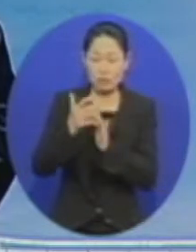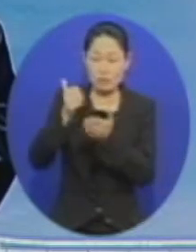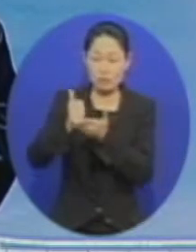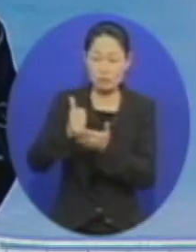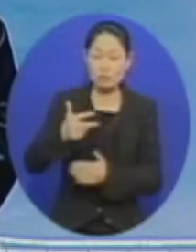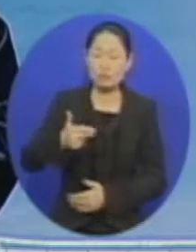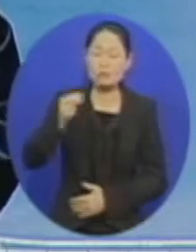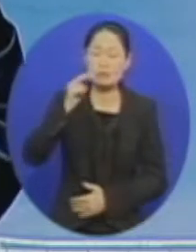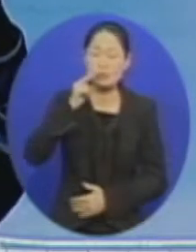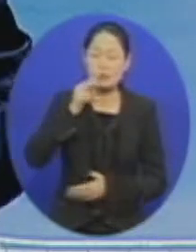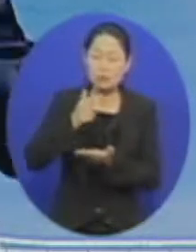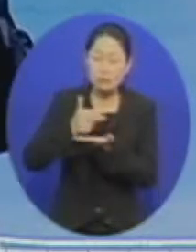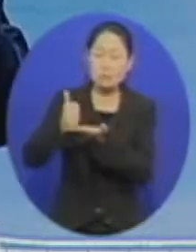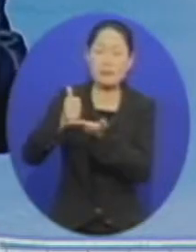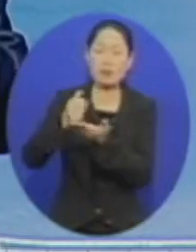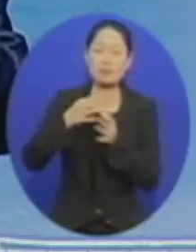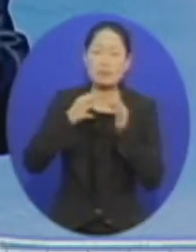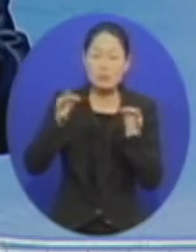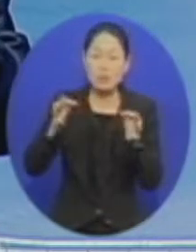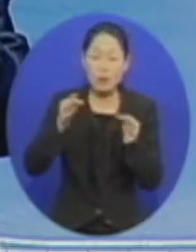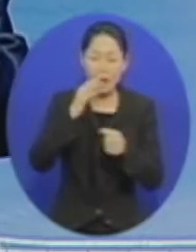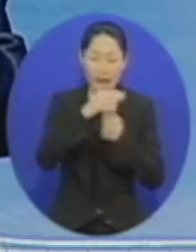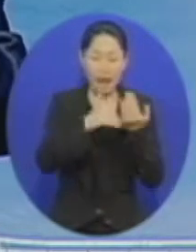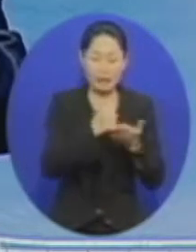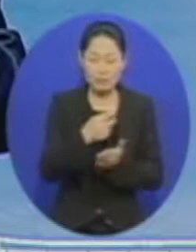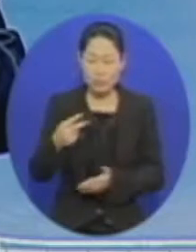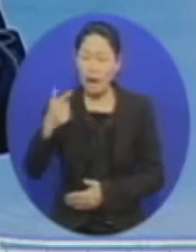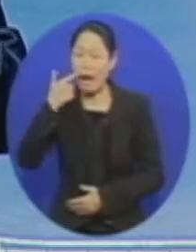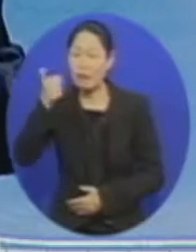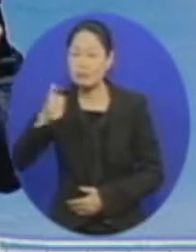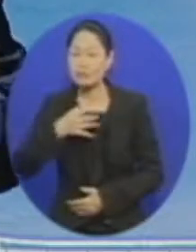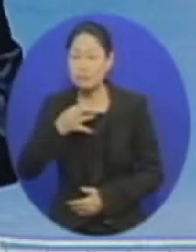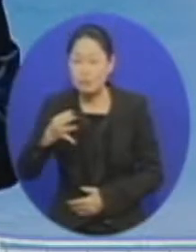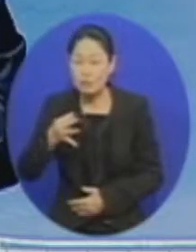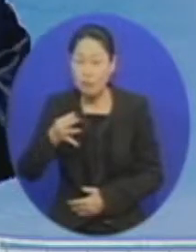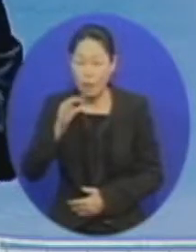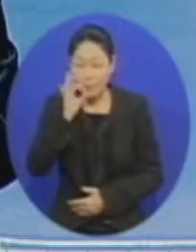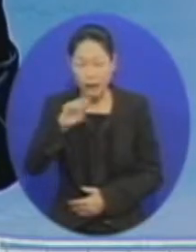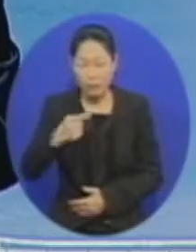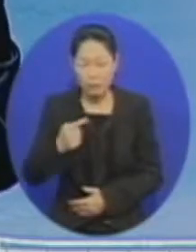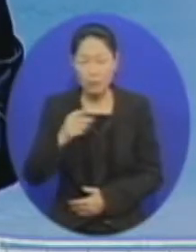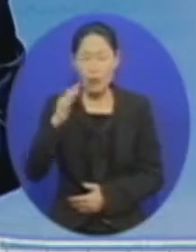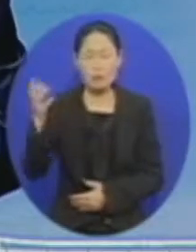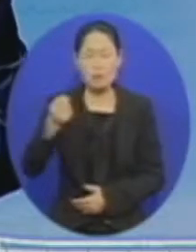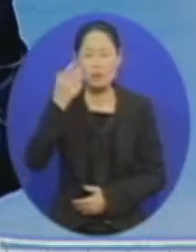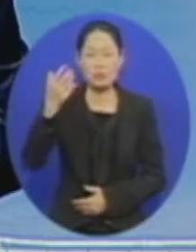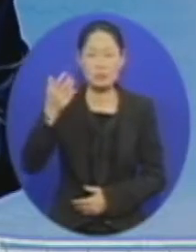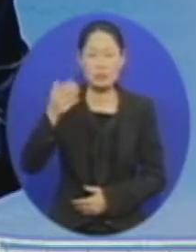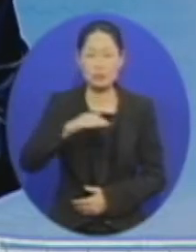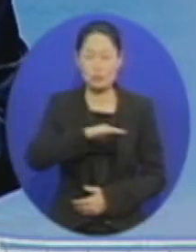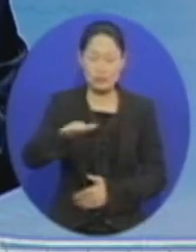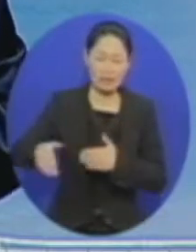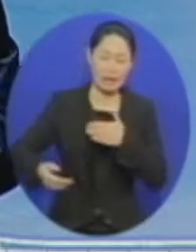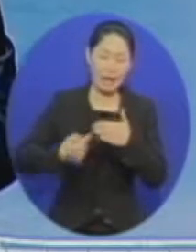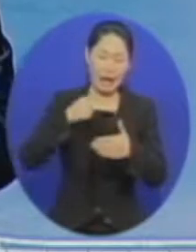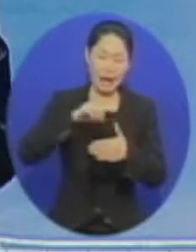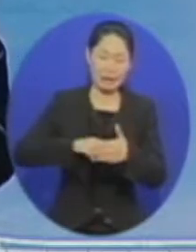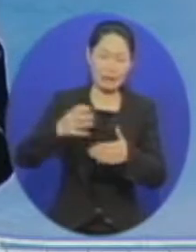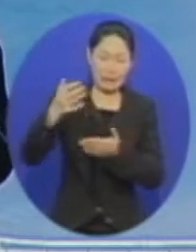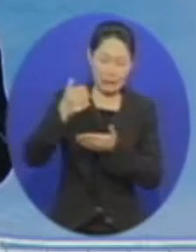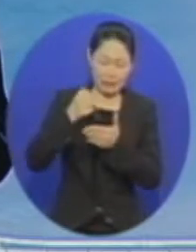봐도 하나님을 아버지라고 부르는 것만 봐도 성령님이 우리 안에 계신 것을 알 수 있어요